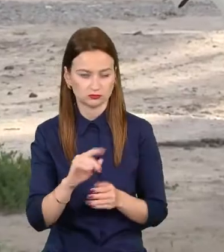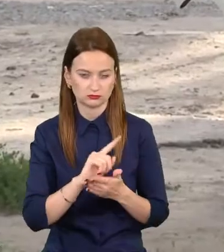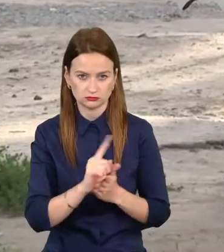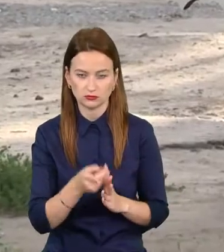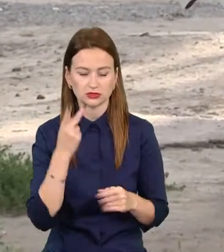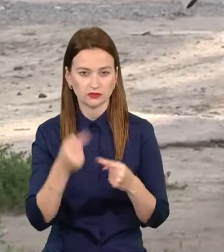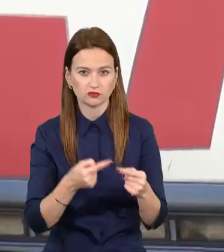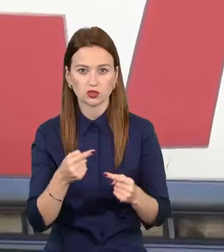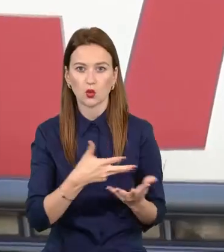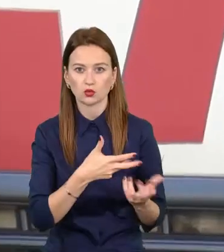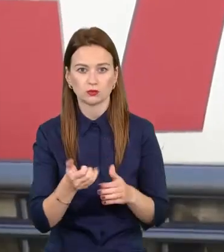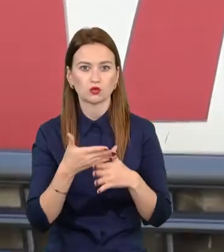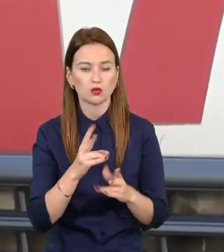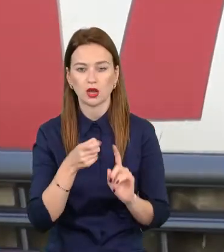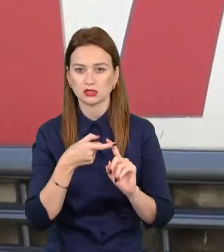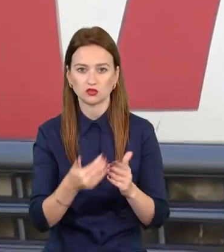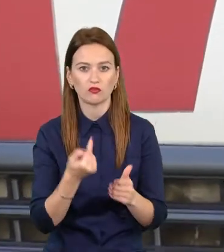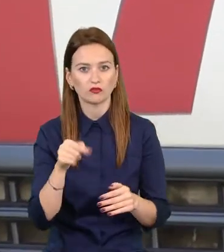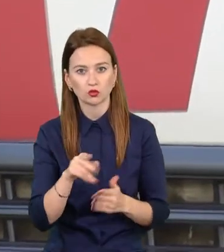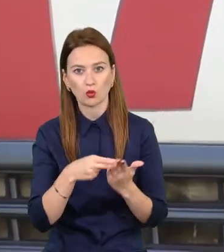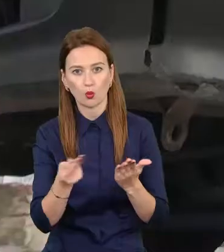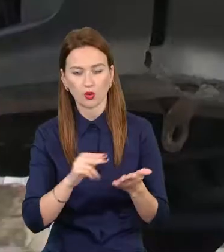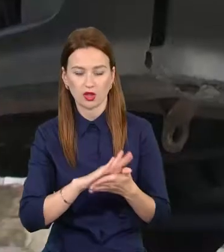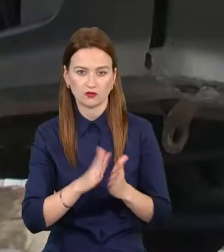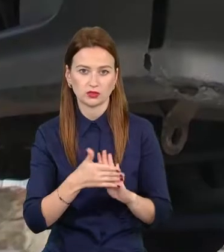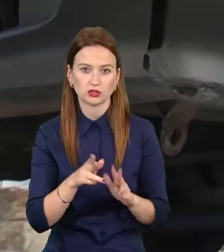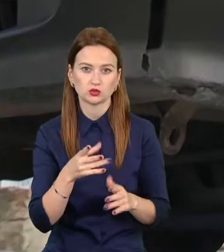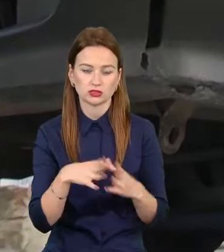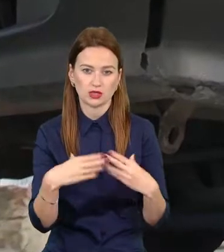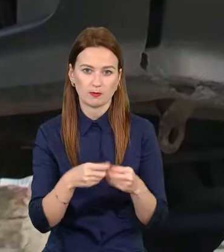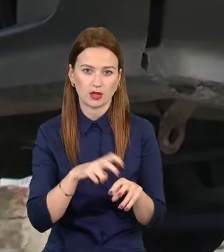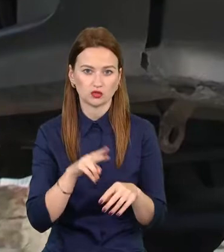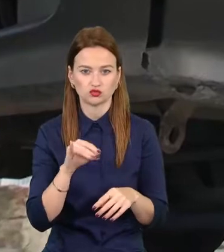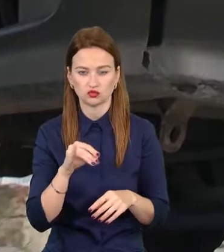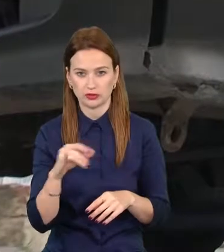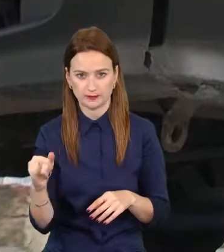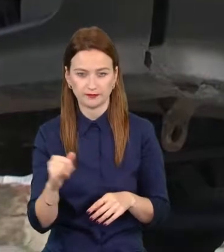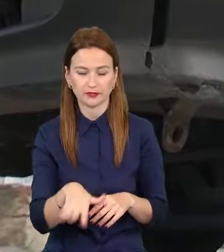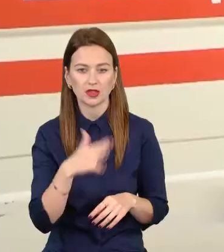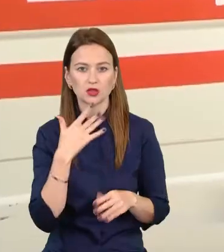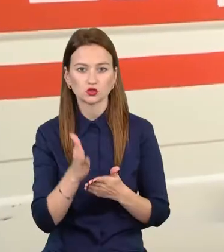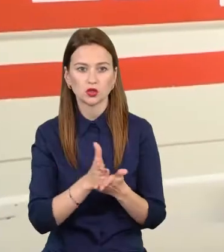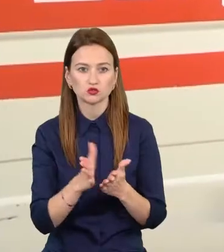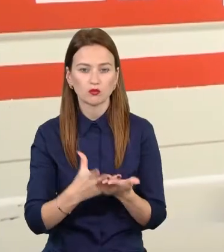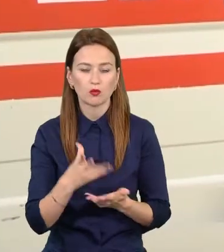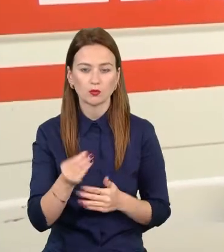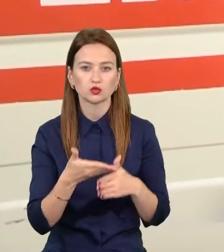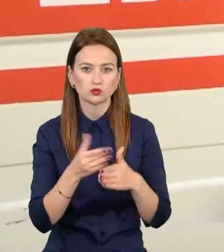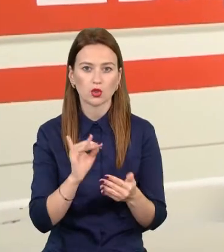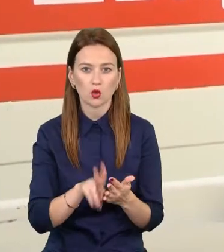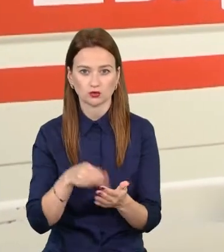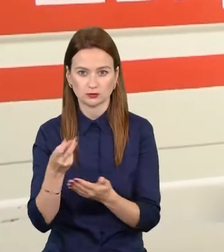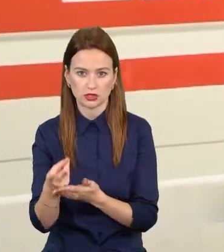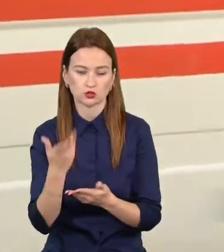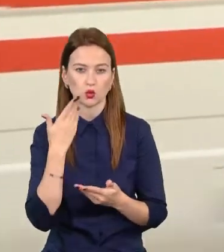пацієнт отримає допомогу незалежно від того, уклав він декларацію з сімейним лікарем чи ні. Нацслужба оплачує цю допомогу і госпіталізацію, коли